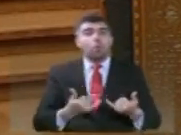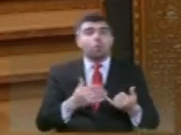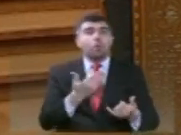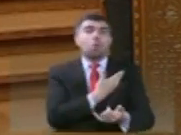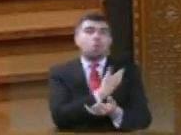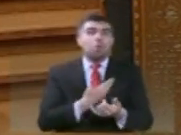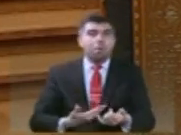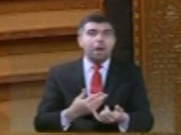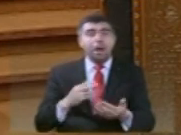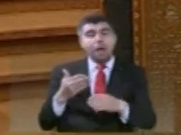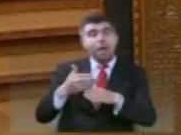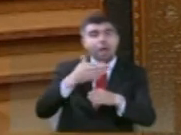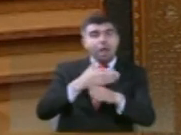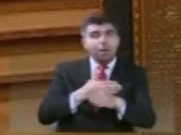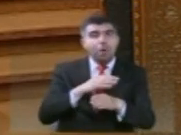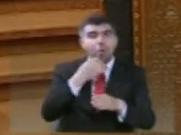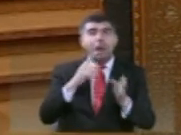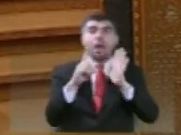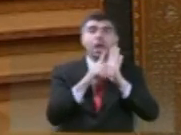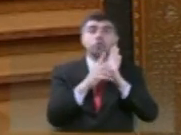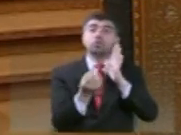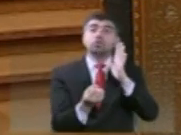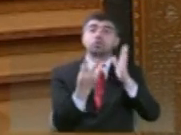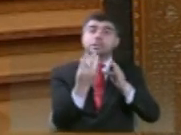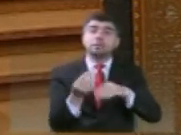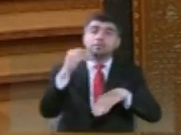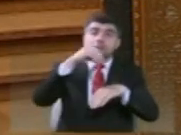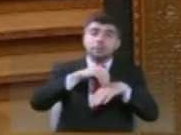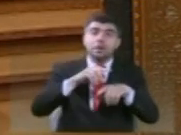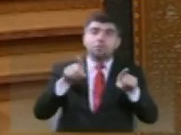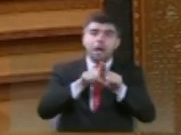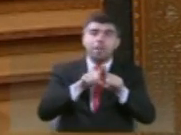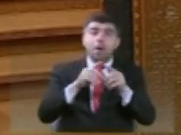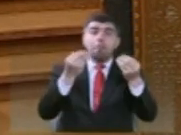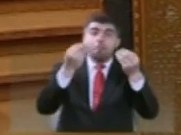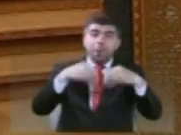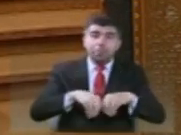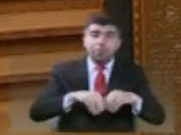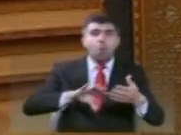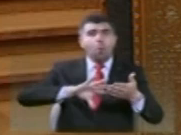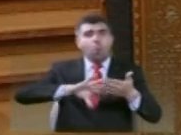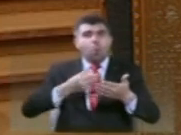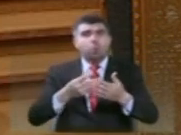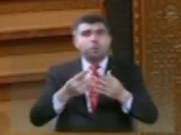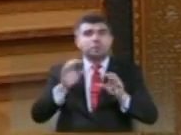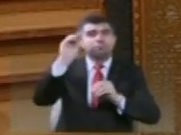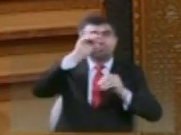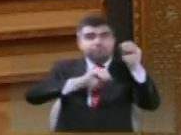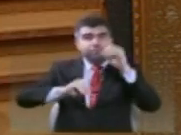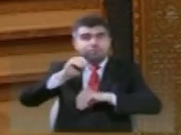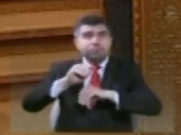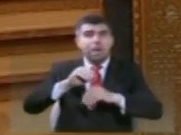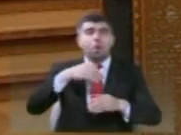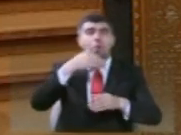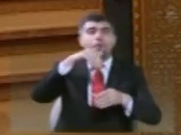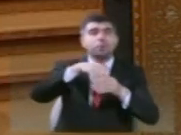لكم بأنها بصدد إنجاز مشروع القانون الجديد لكي تسدد ما نقص في هذا الصندوق.